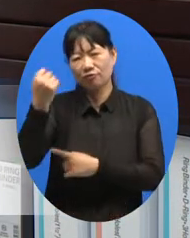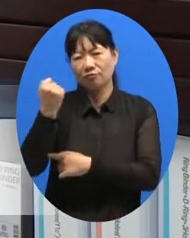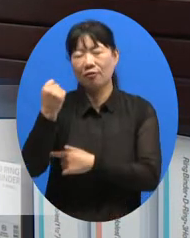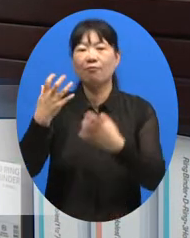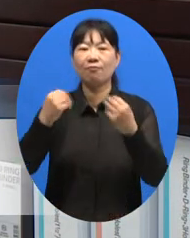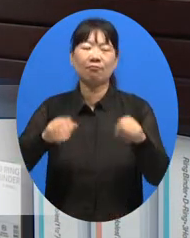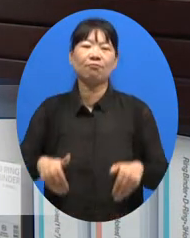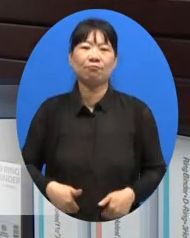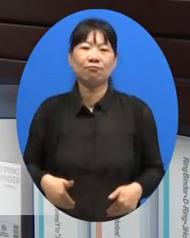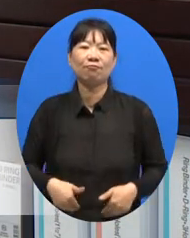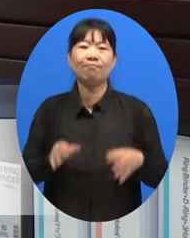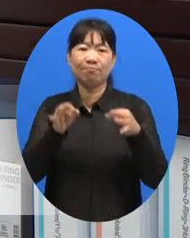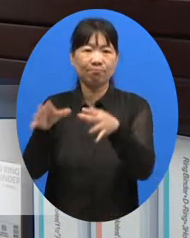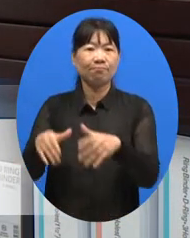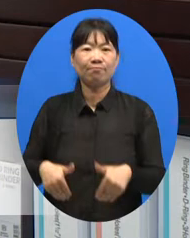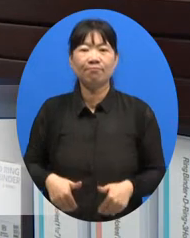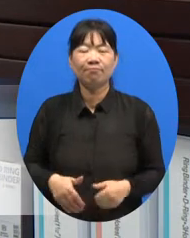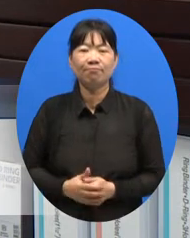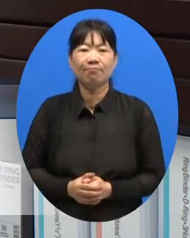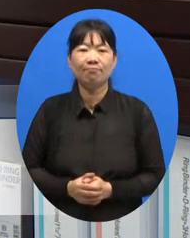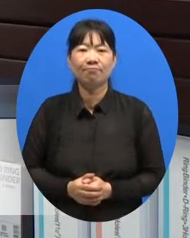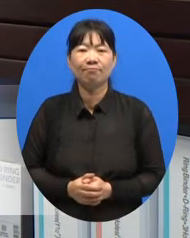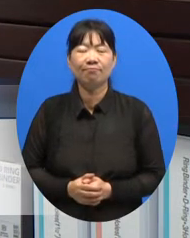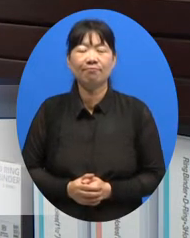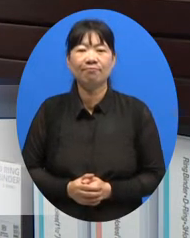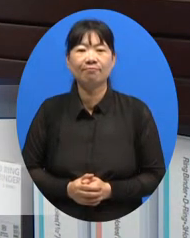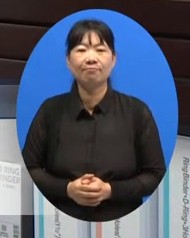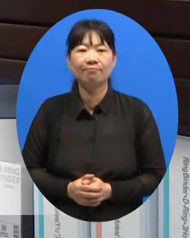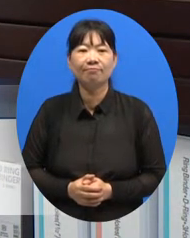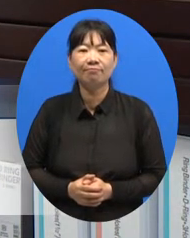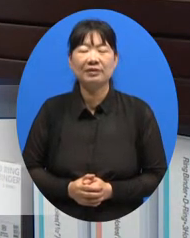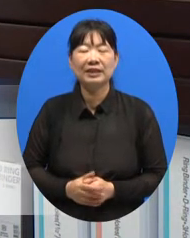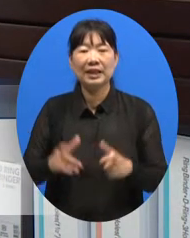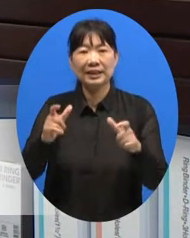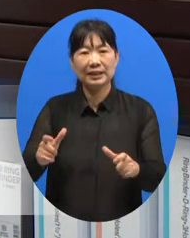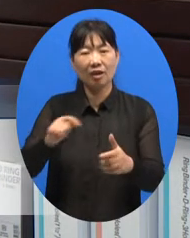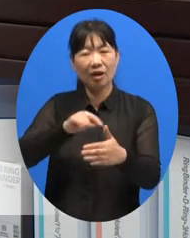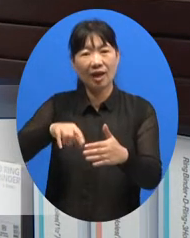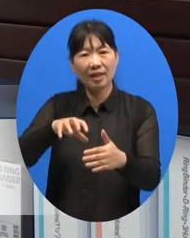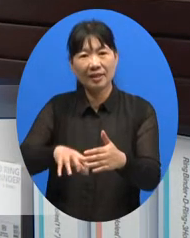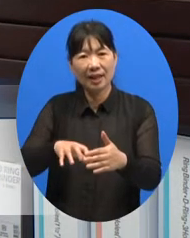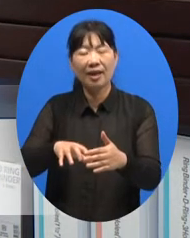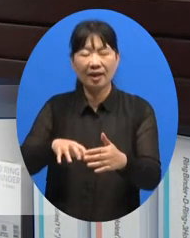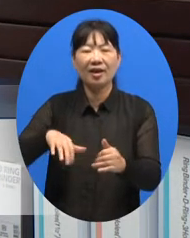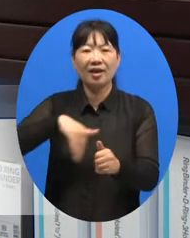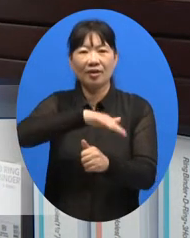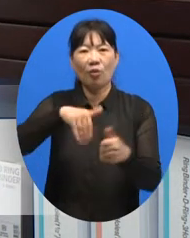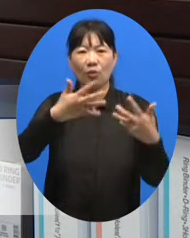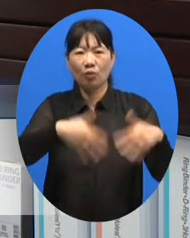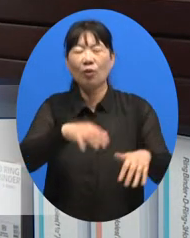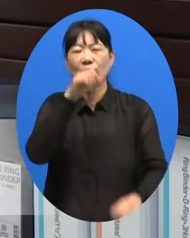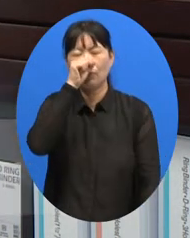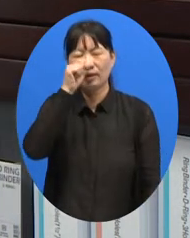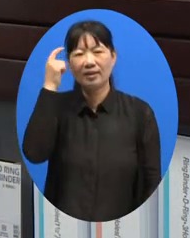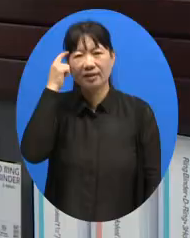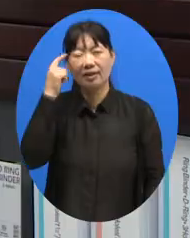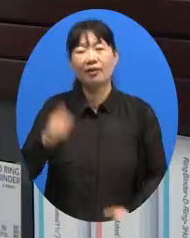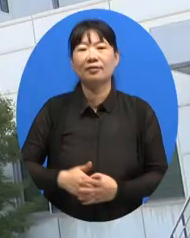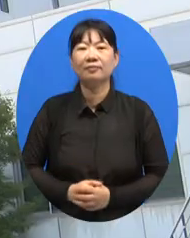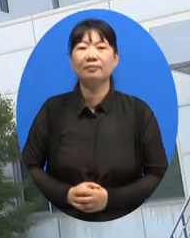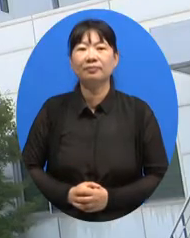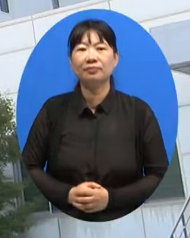또 기술력도 많이 투자가 돼야 되는데, 그런 면에서는 상당히 지역적인 그 여건이 좋다라고 저는 보고